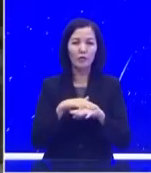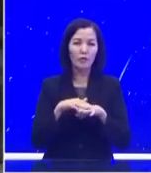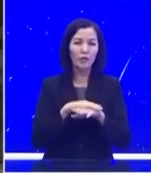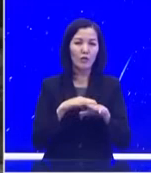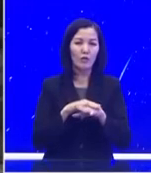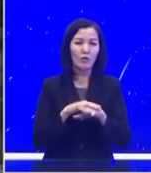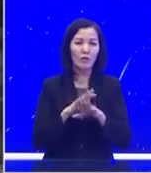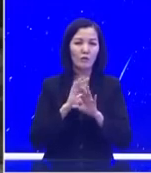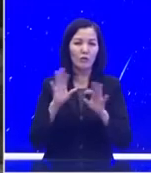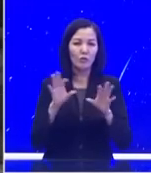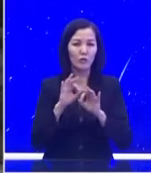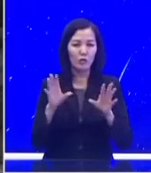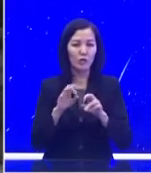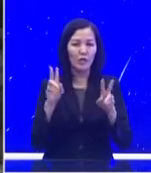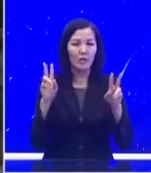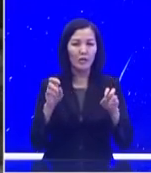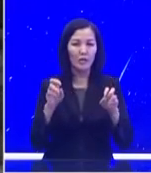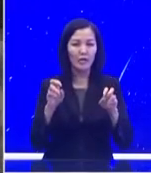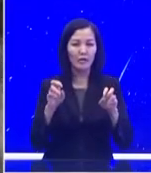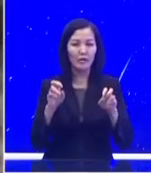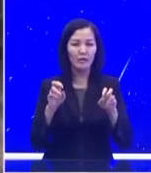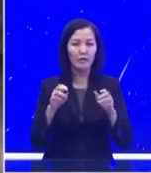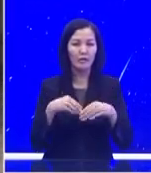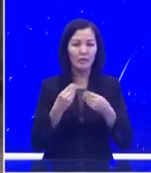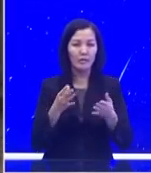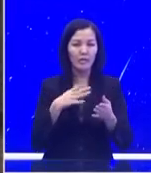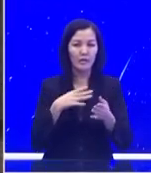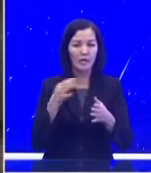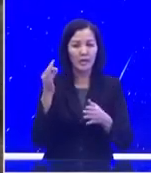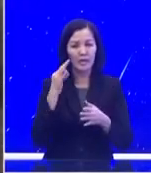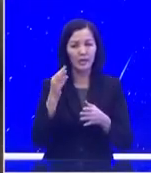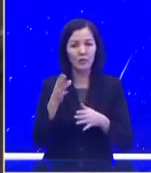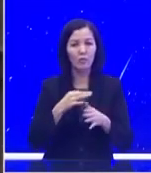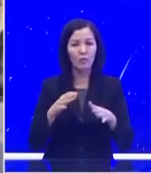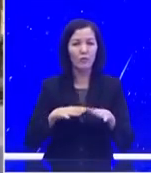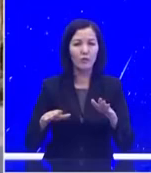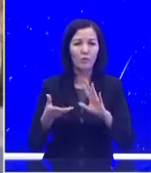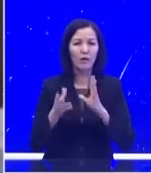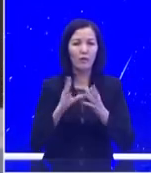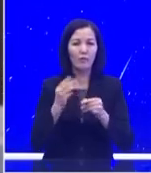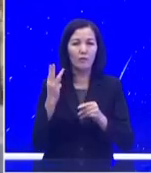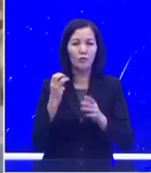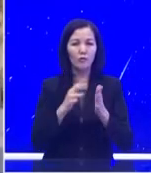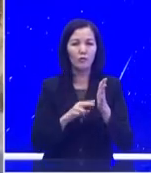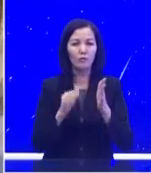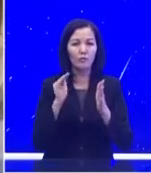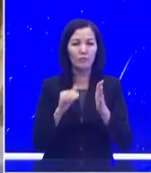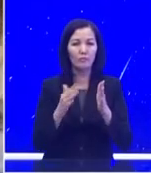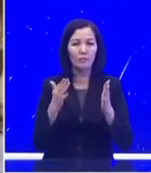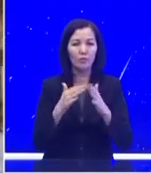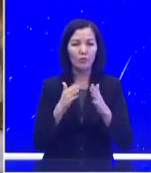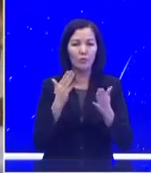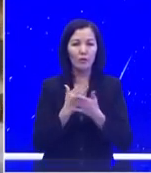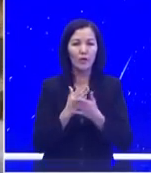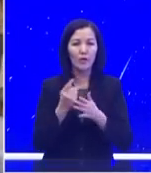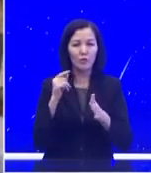нұсқаулық өткізіп, өртке қарсы тақырыптардағы үнпарақтарын таратты. Естеріңізге сала кетейік, облыс аумағында шамамен 370 000